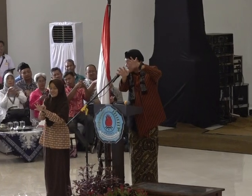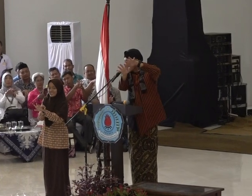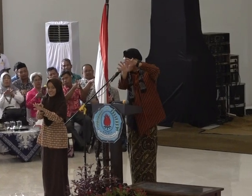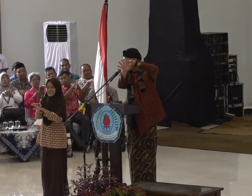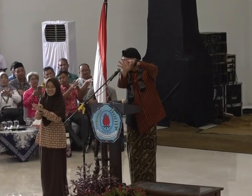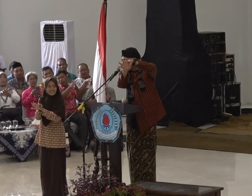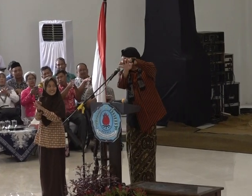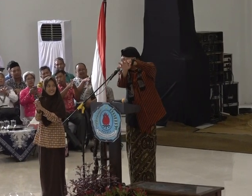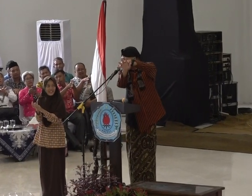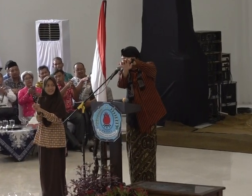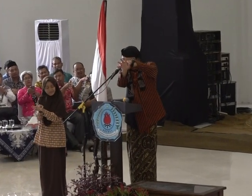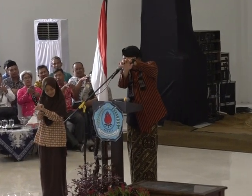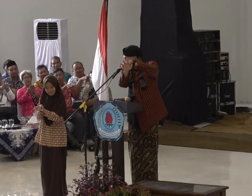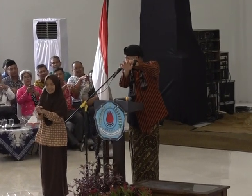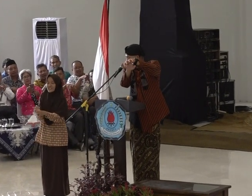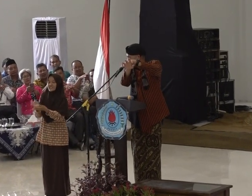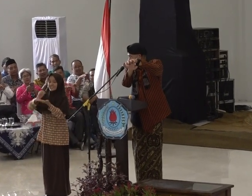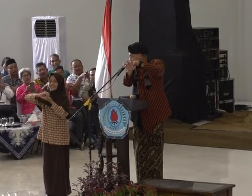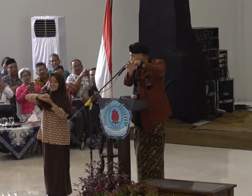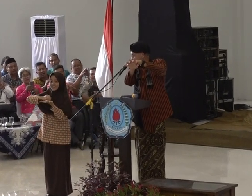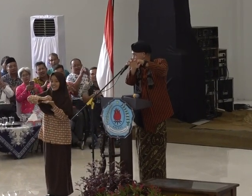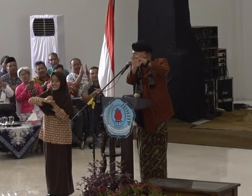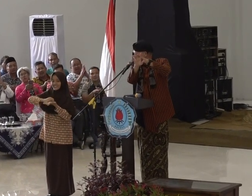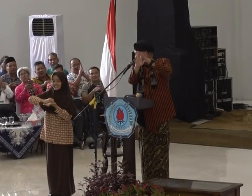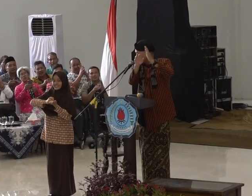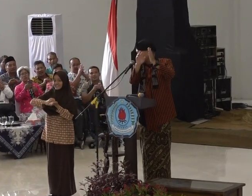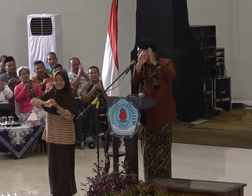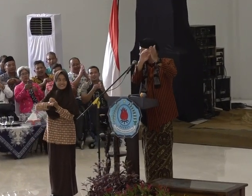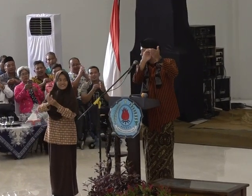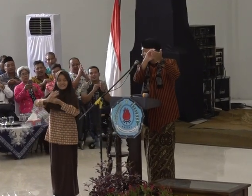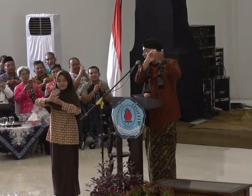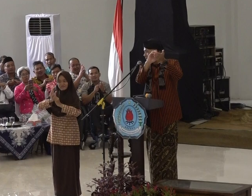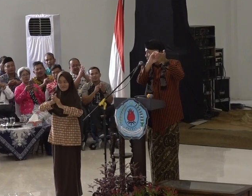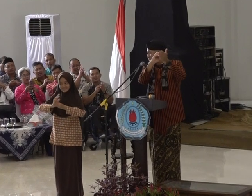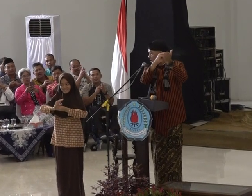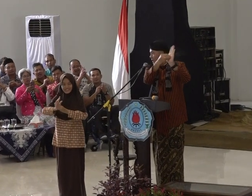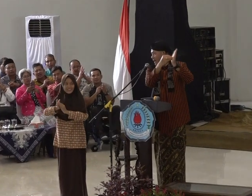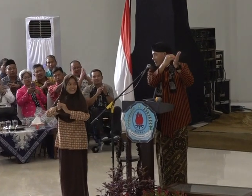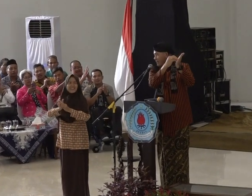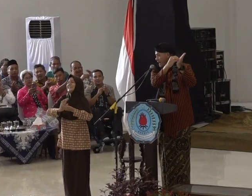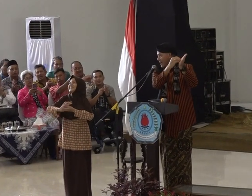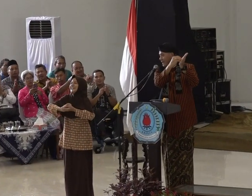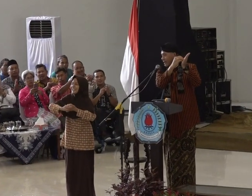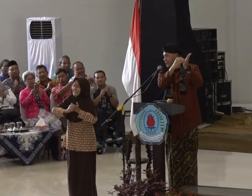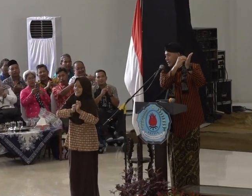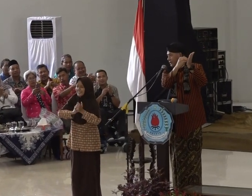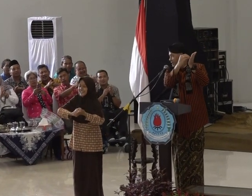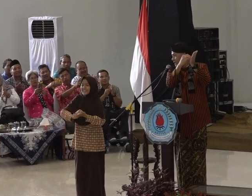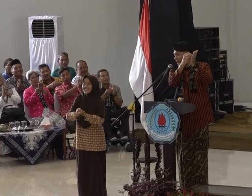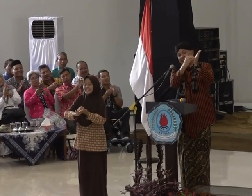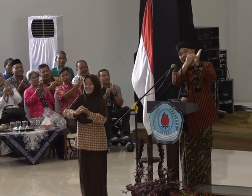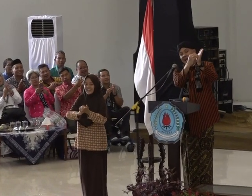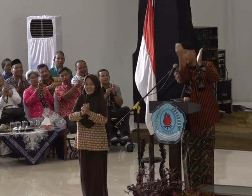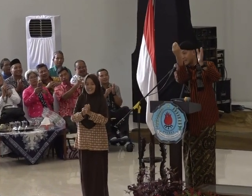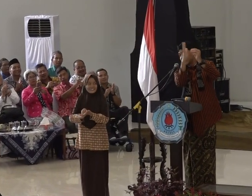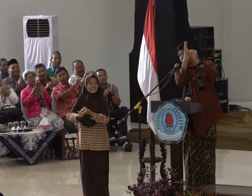bagus2 dibalik celah-celah Oke 33 oke oke jumping dulu Oke enggak papa ini dulu